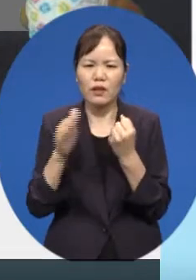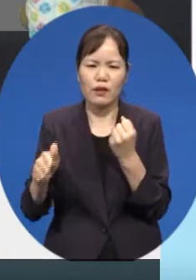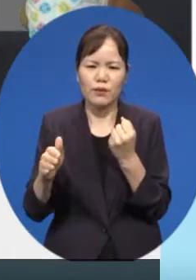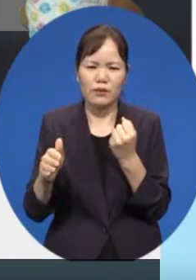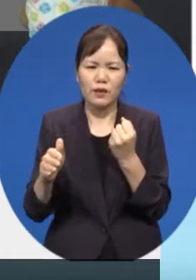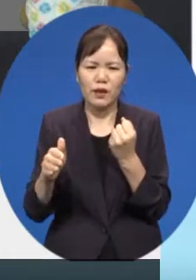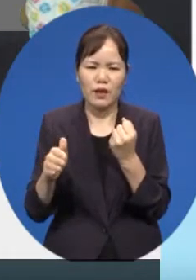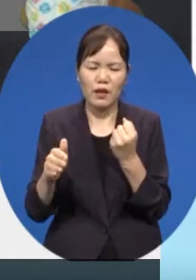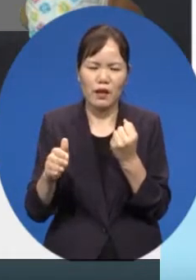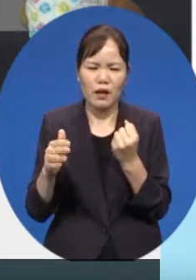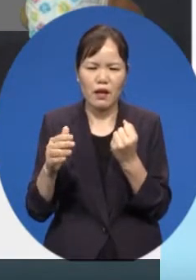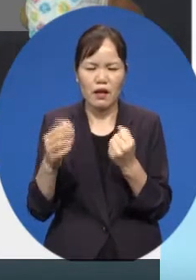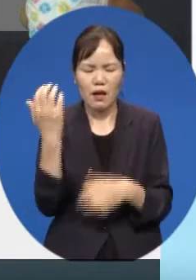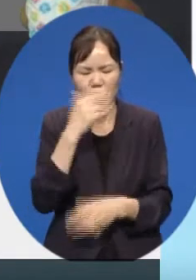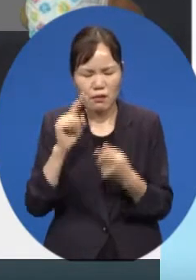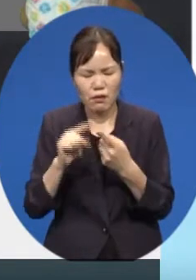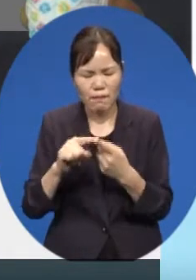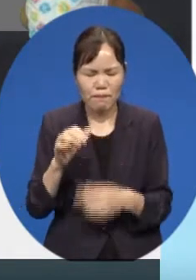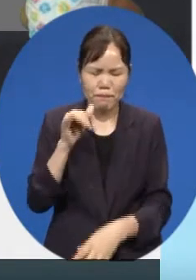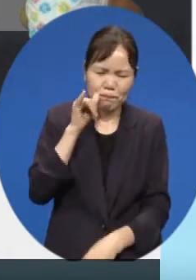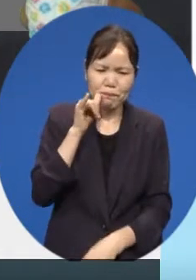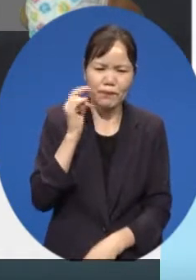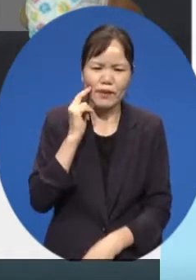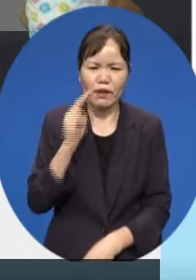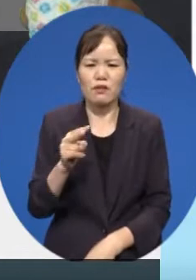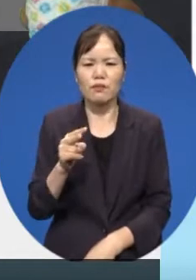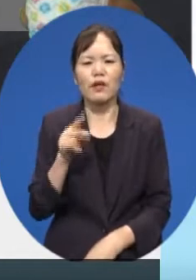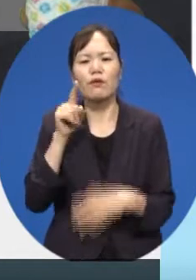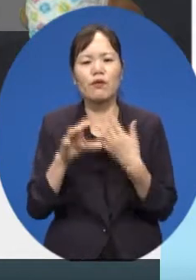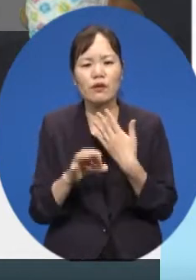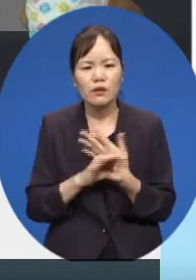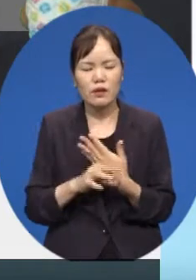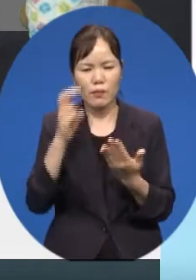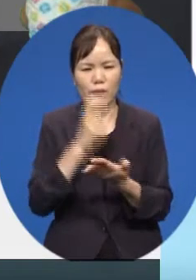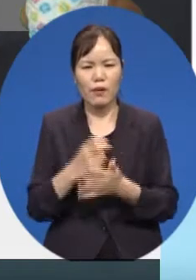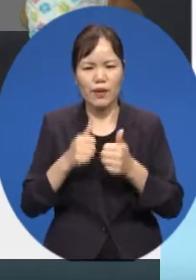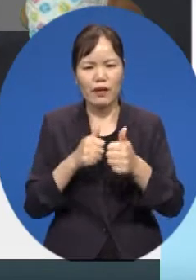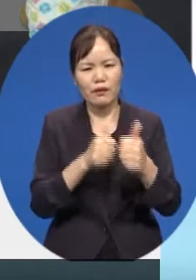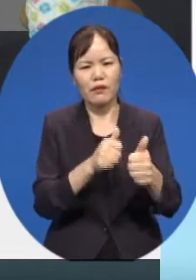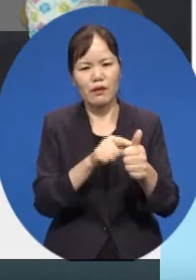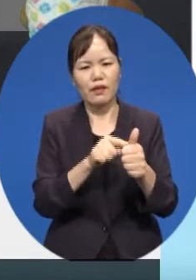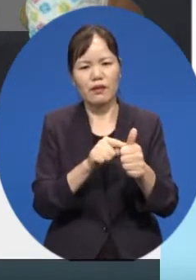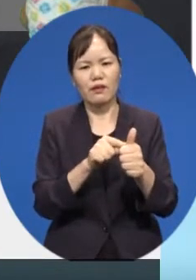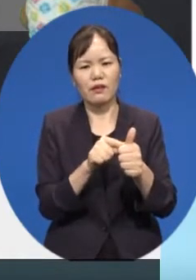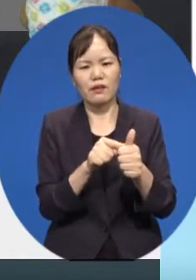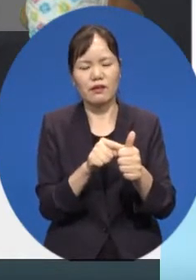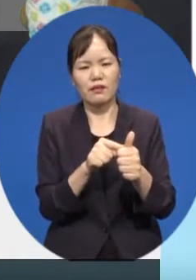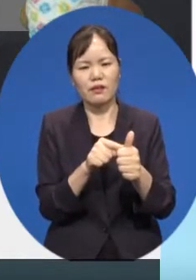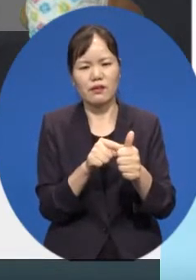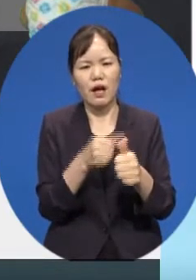착 등이 확실한 것이고 그 성동 착 성 도착증 있다면 우리 법에 따라서 당연히 이런 경우에 있어서